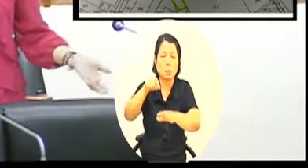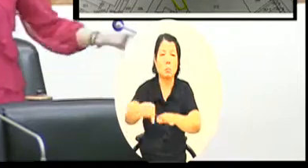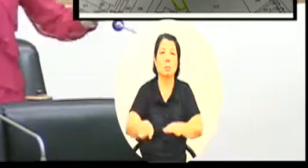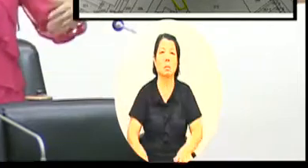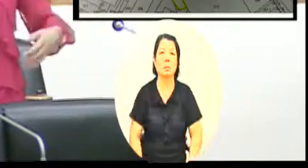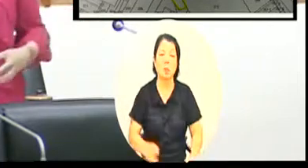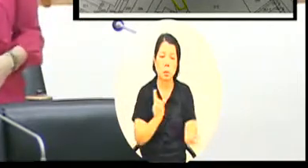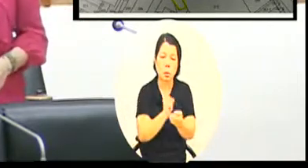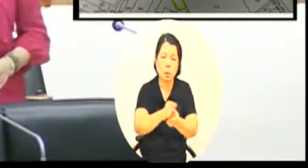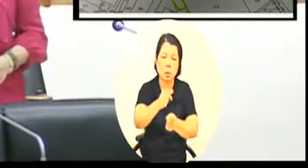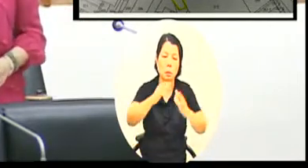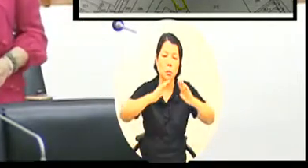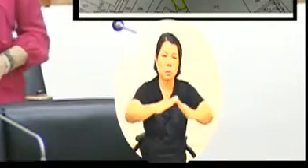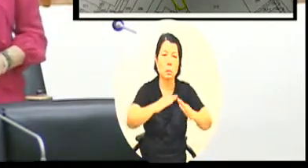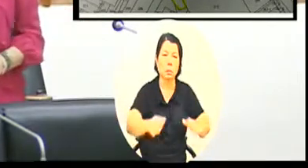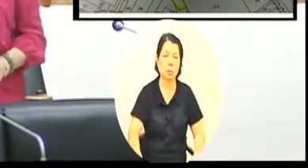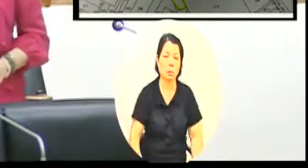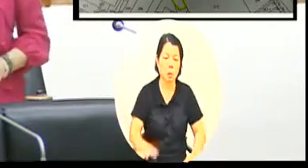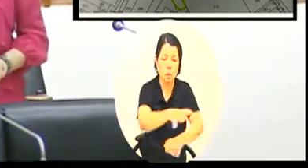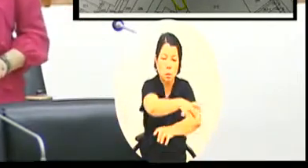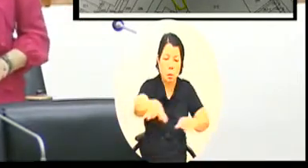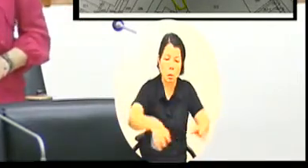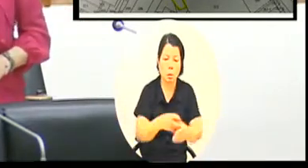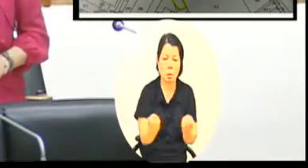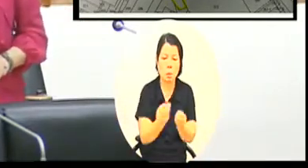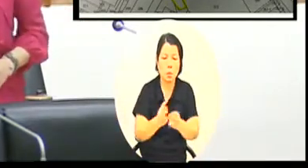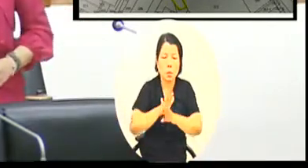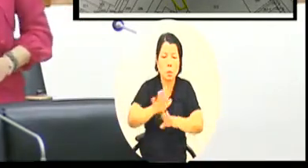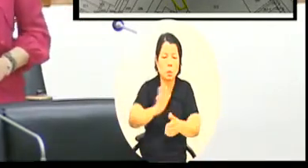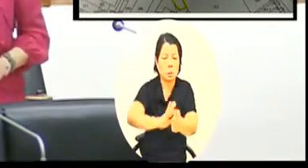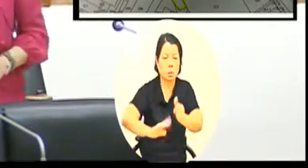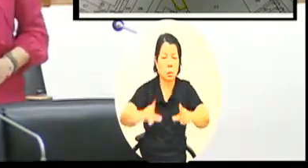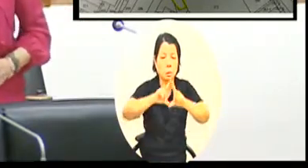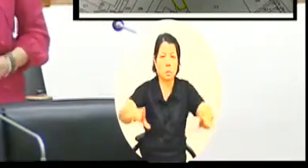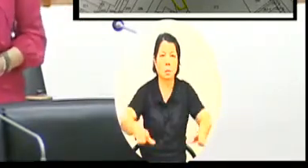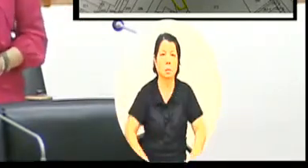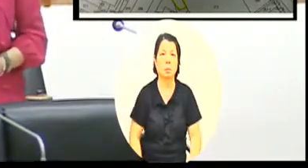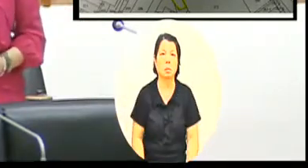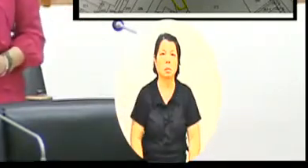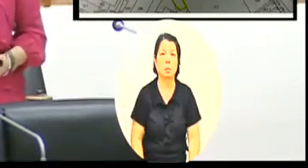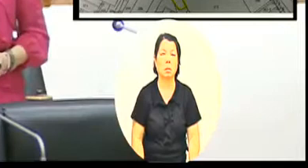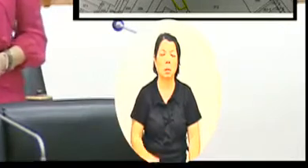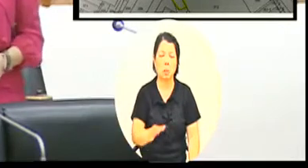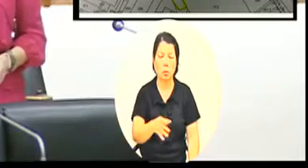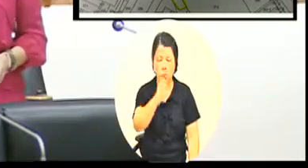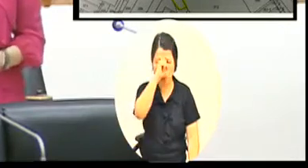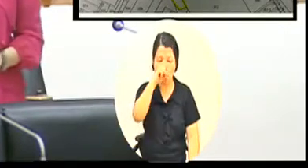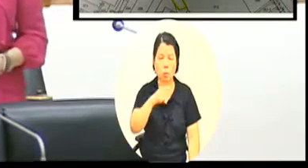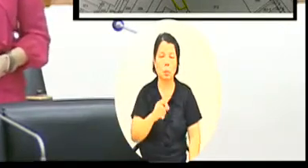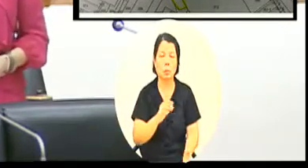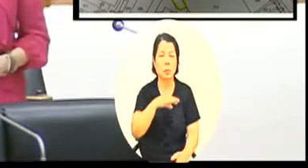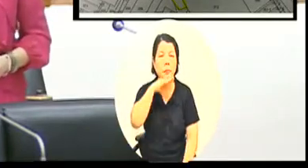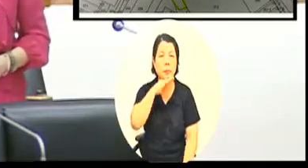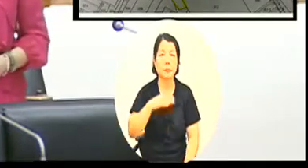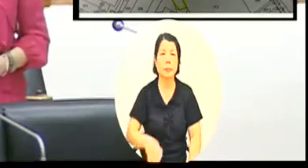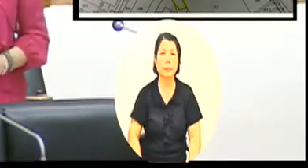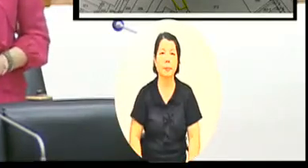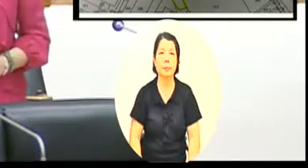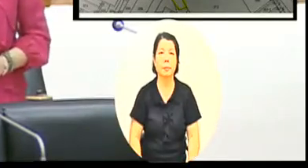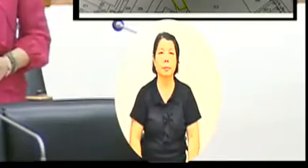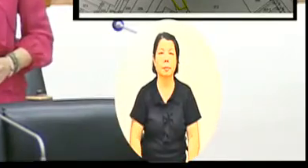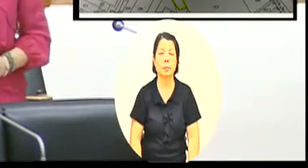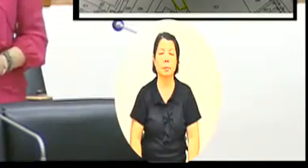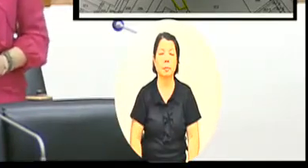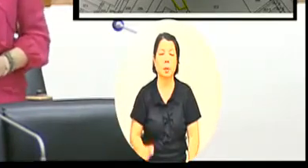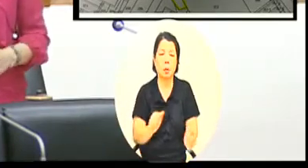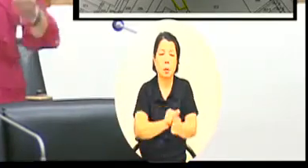边对整个城我们周边的发展都是一个很大的影响哈。所以这一点我是不是希望等一下你们副座，你可